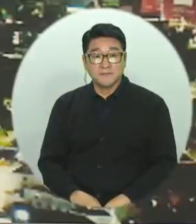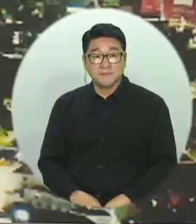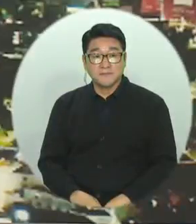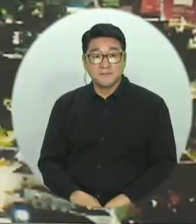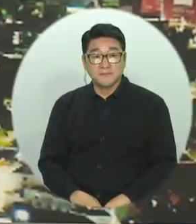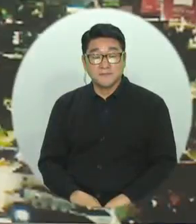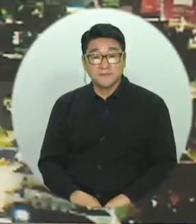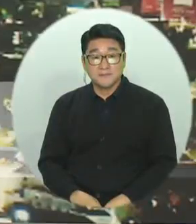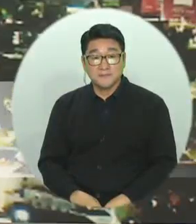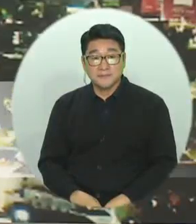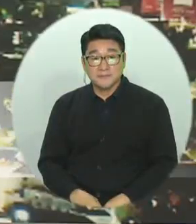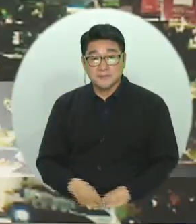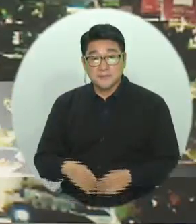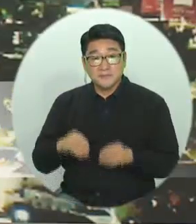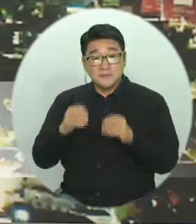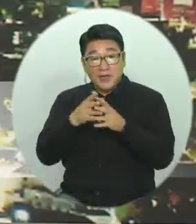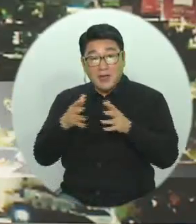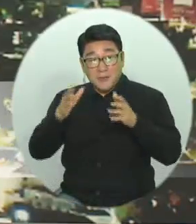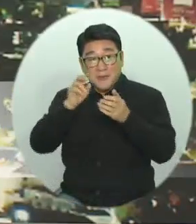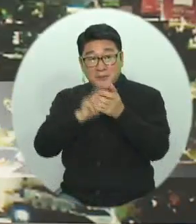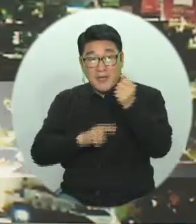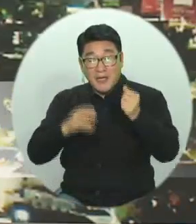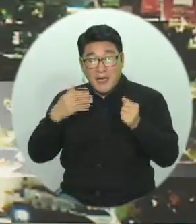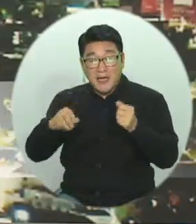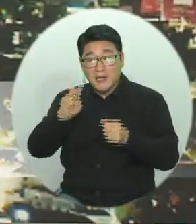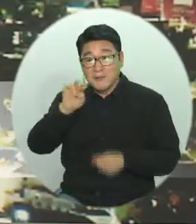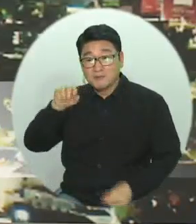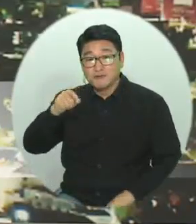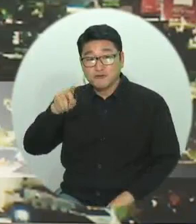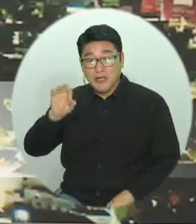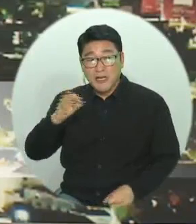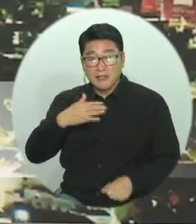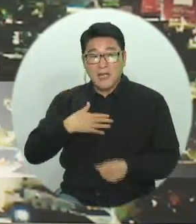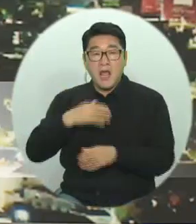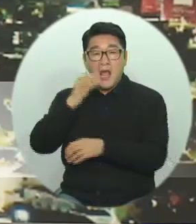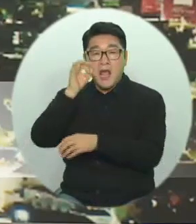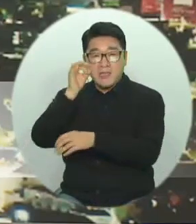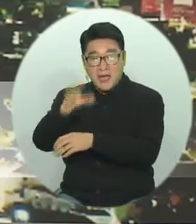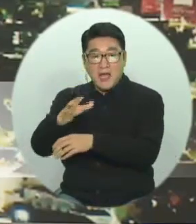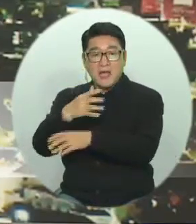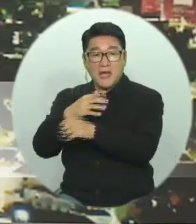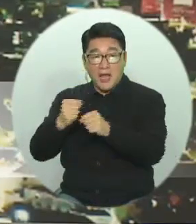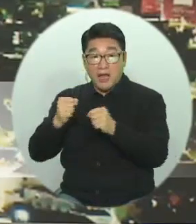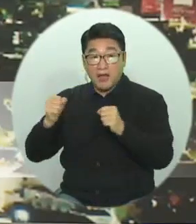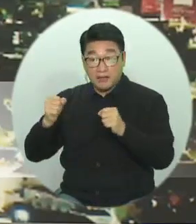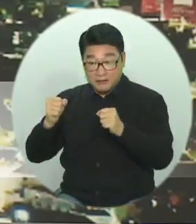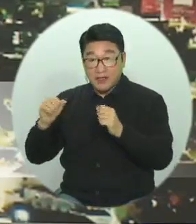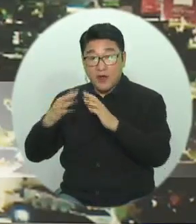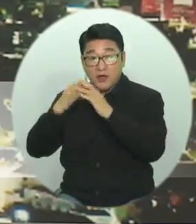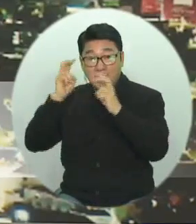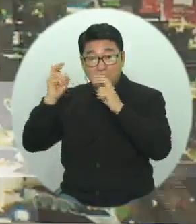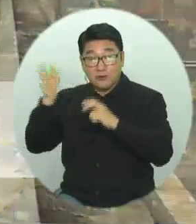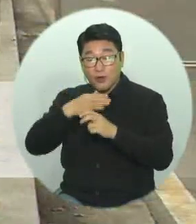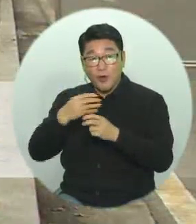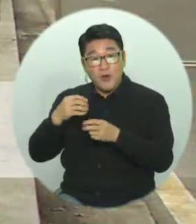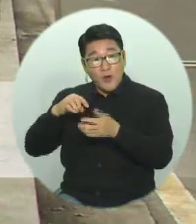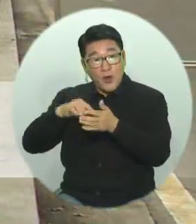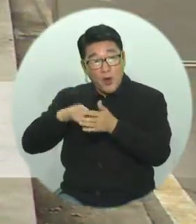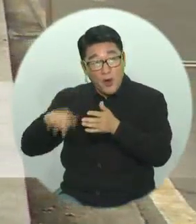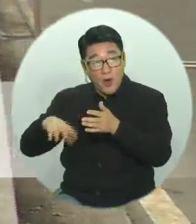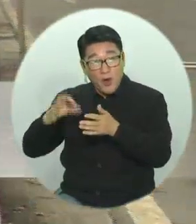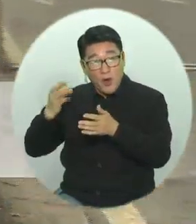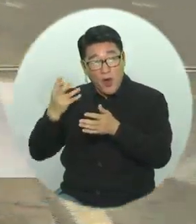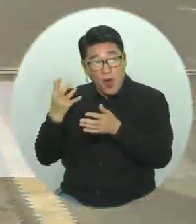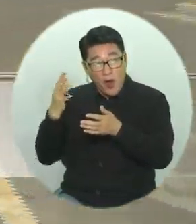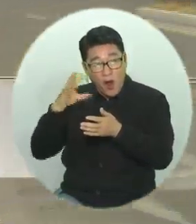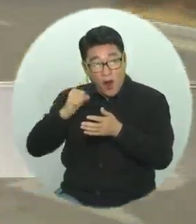발부했습니다 미분양된 임대 아파트를 인수하겠다 계약을 맺고 건설사로부터 수십억 원의 수수료를 챙겨